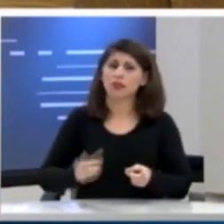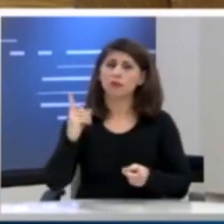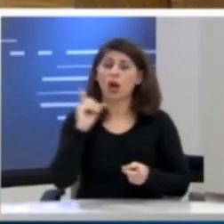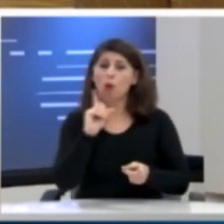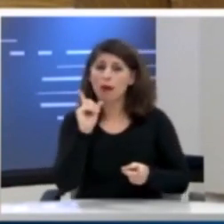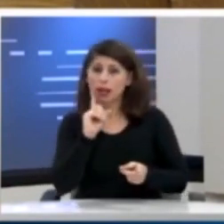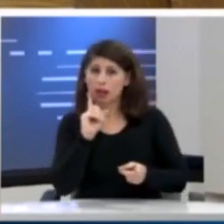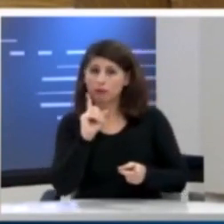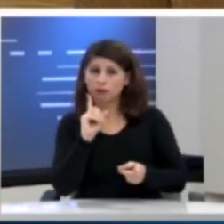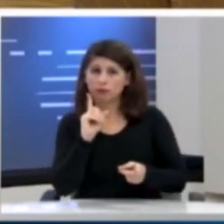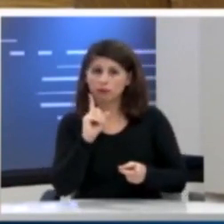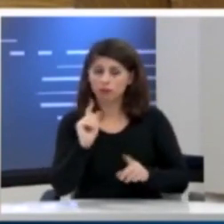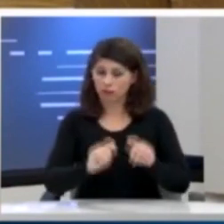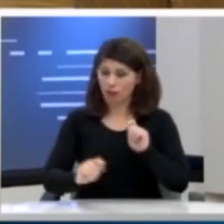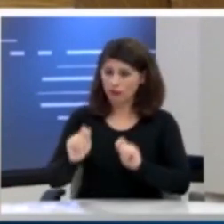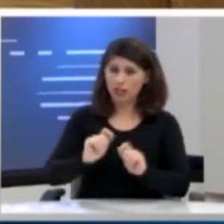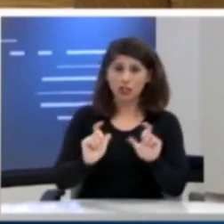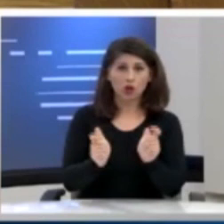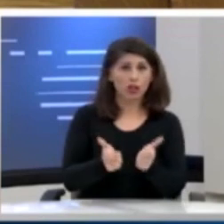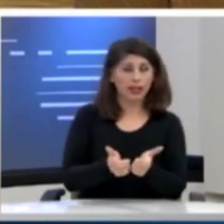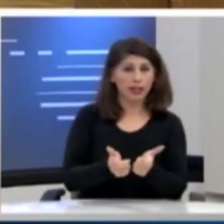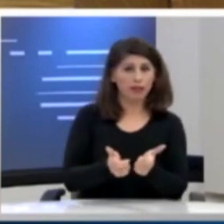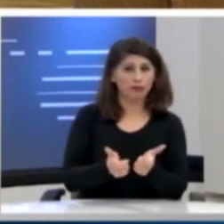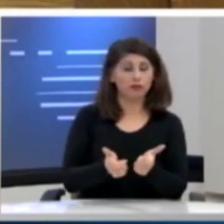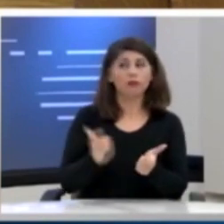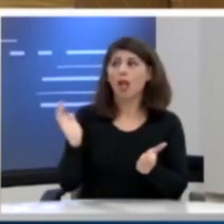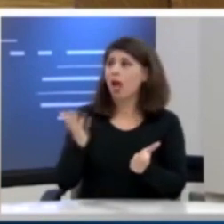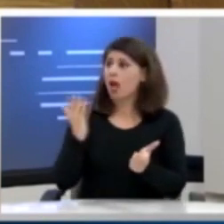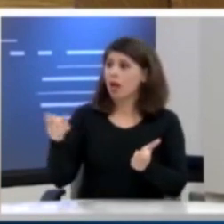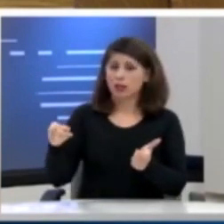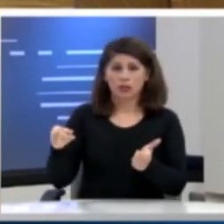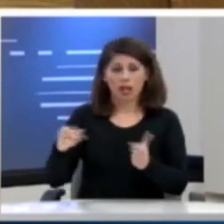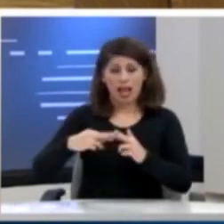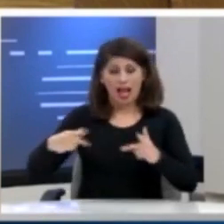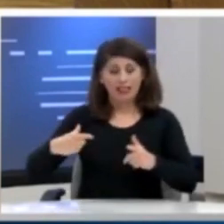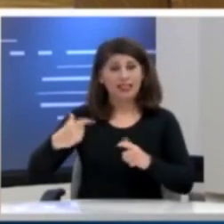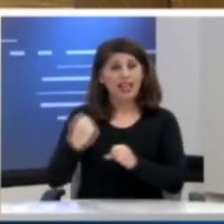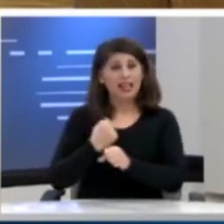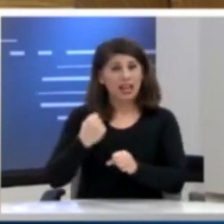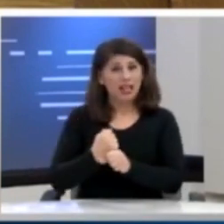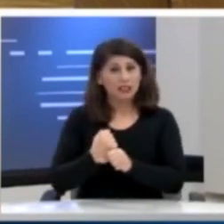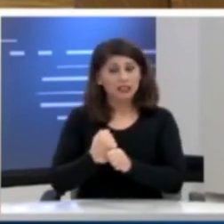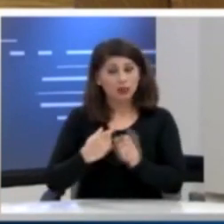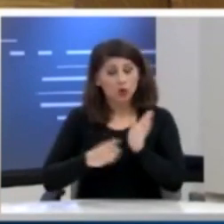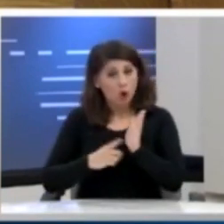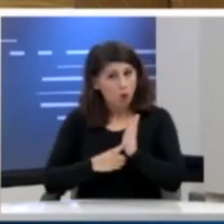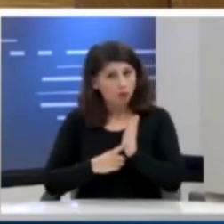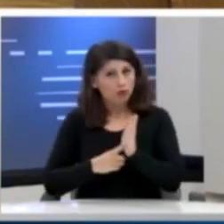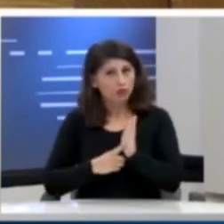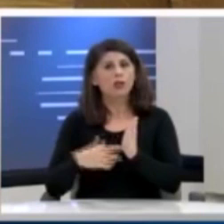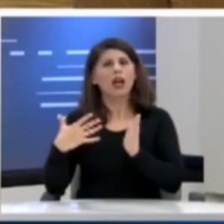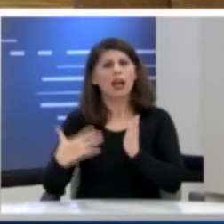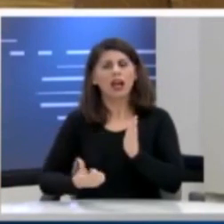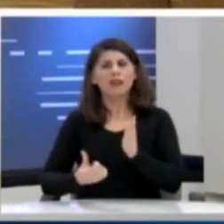μια κοπέλα να δημιουργήσει οικογένεια όταν με το αντεργατικό σας οπλοστάσιο